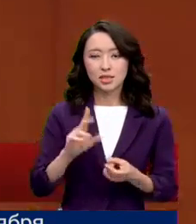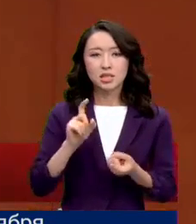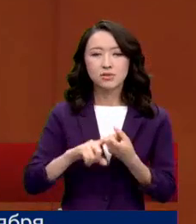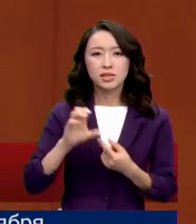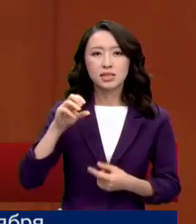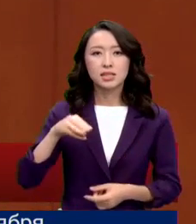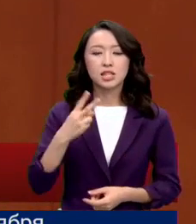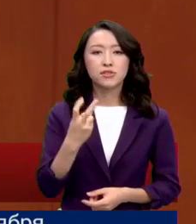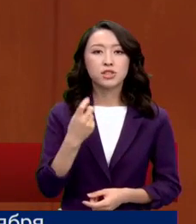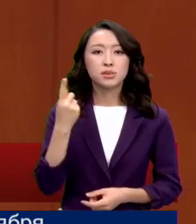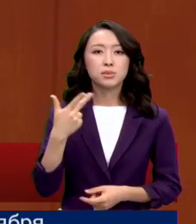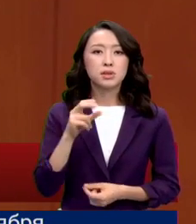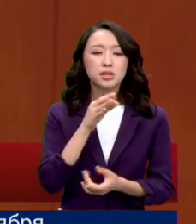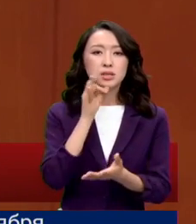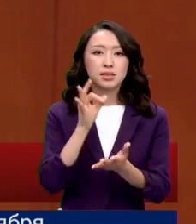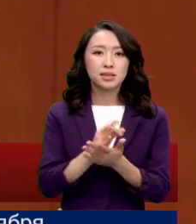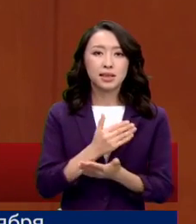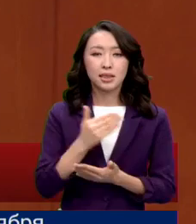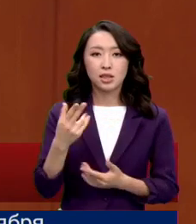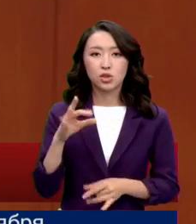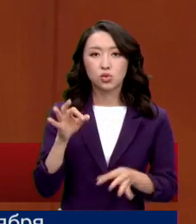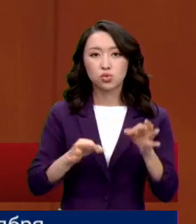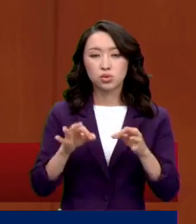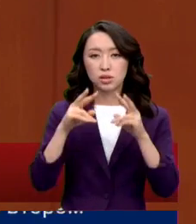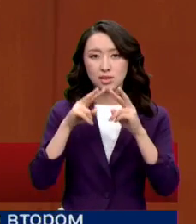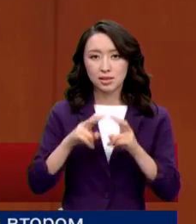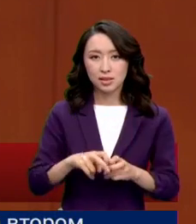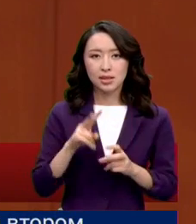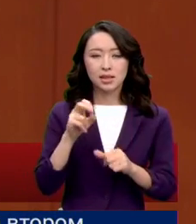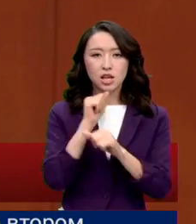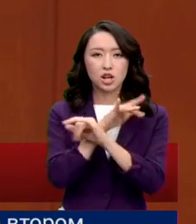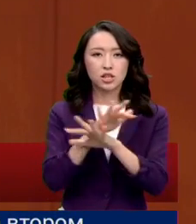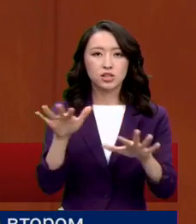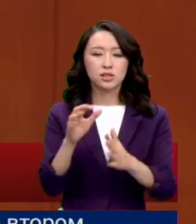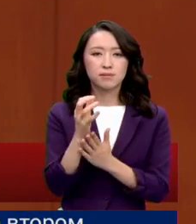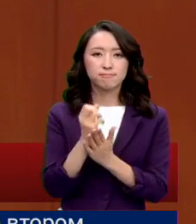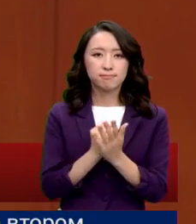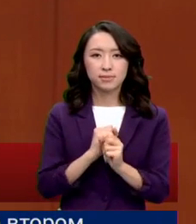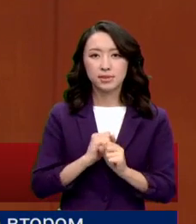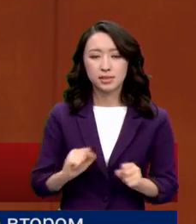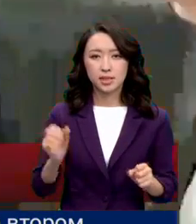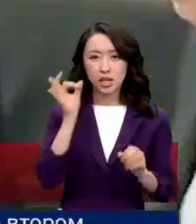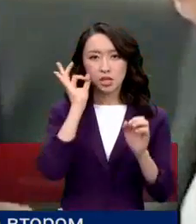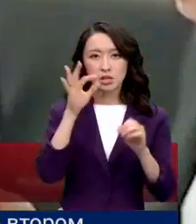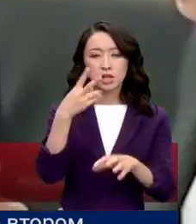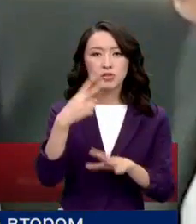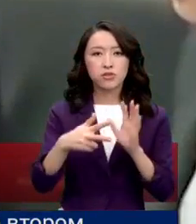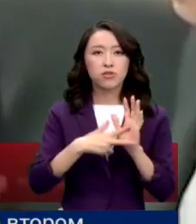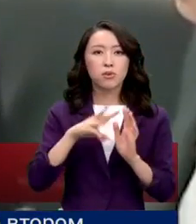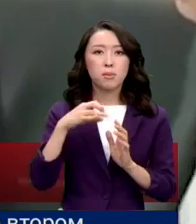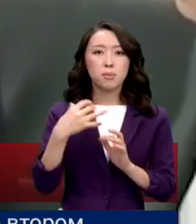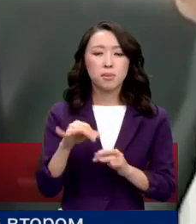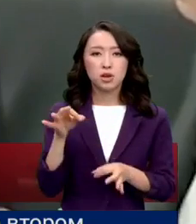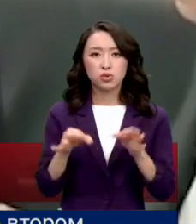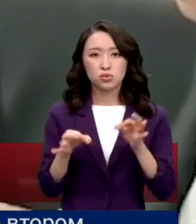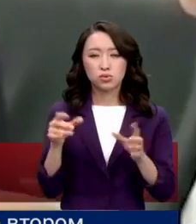статью 201, где сказано, что данные досудебного расследования не подлежат разглашению. Напомним, что 28 мая санкции